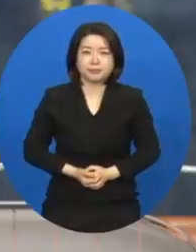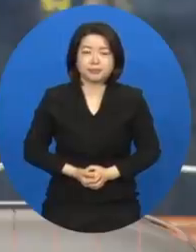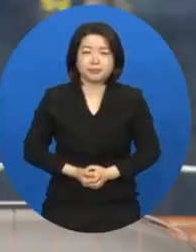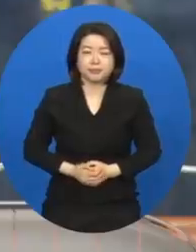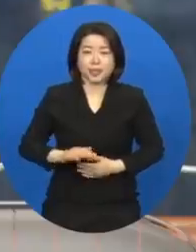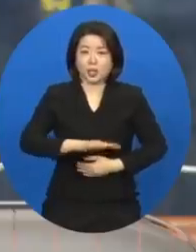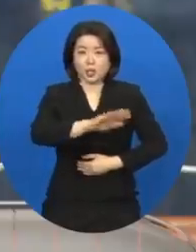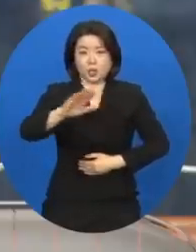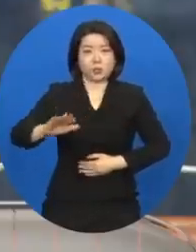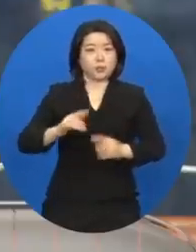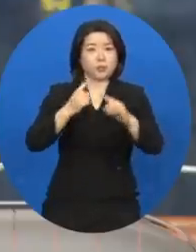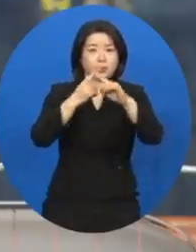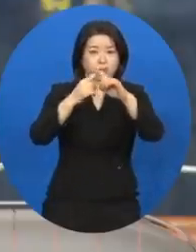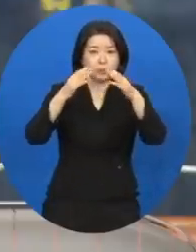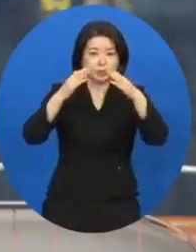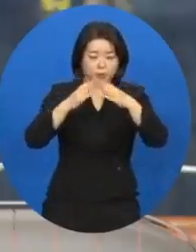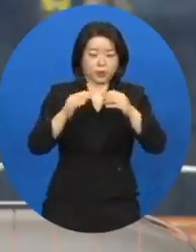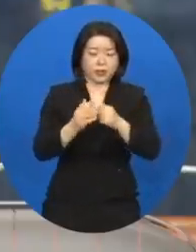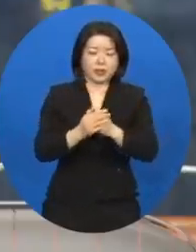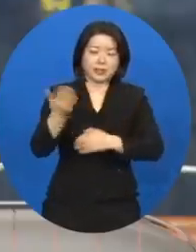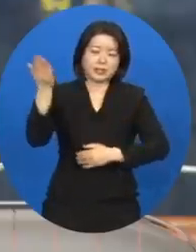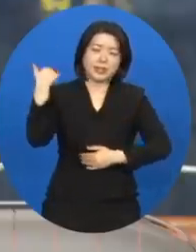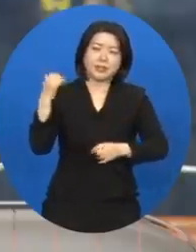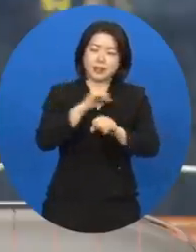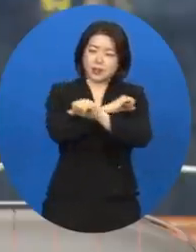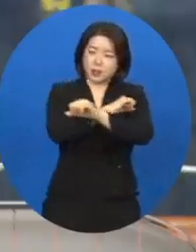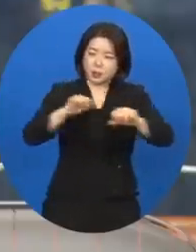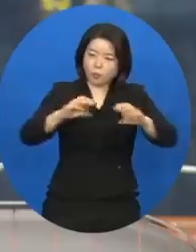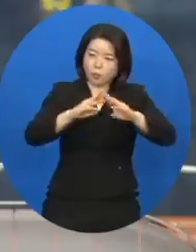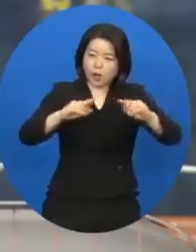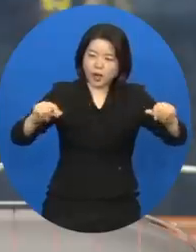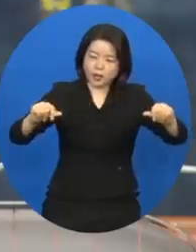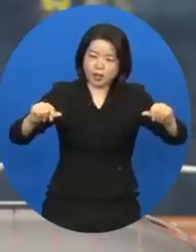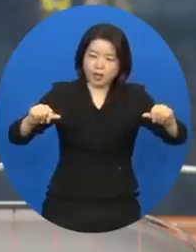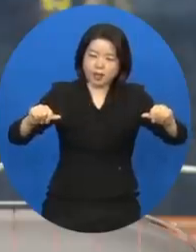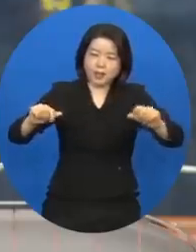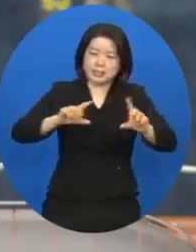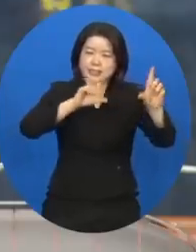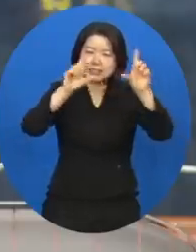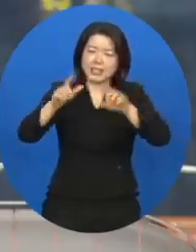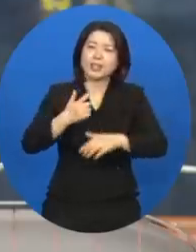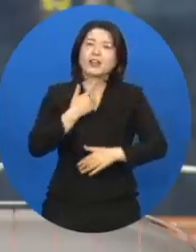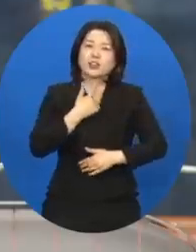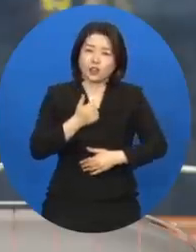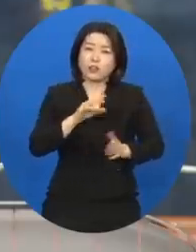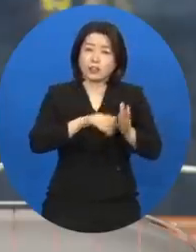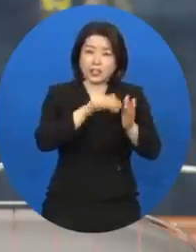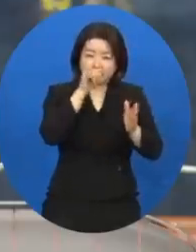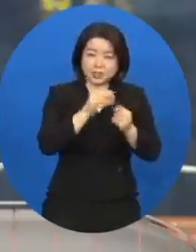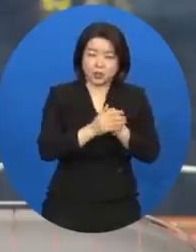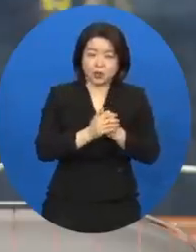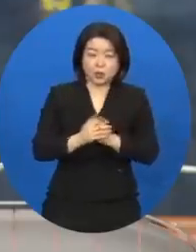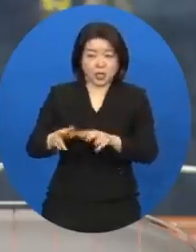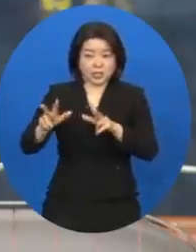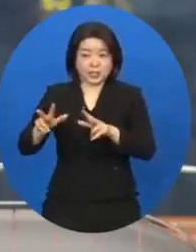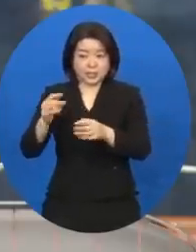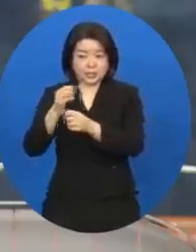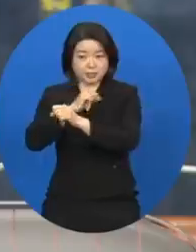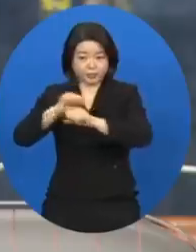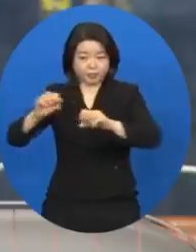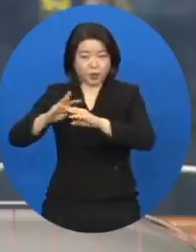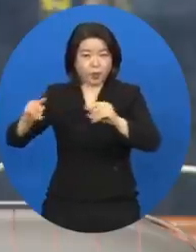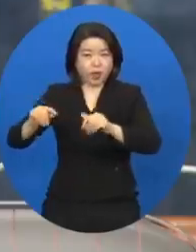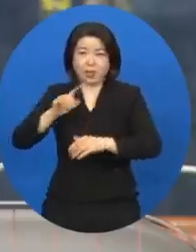우리 교회가 광야를 지날 때가 있었습니다. 그런데 지금은 아니에요. 지금을 광야라고 말할 수는 없죠.